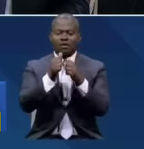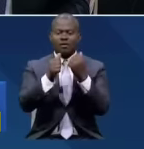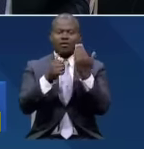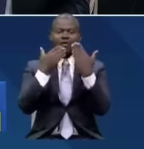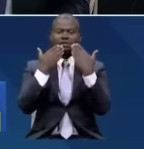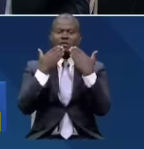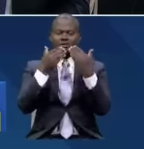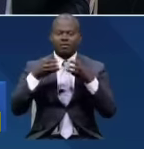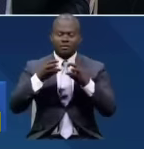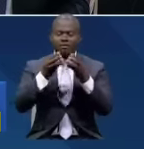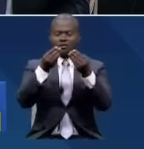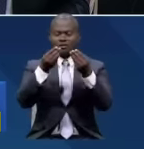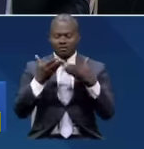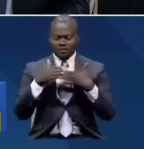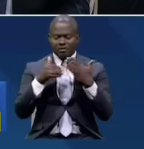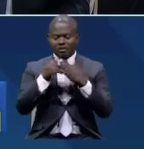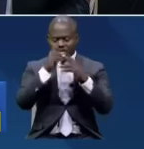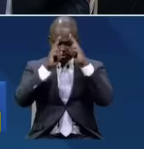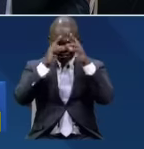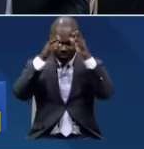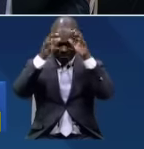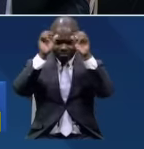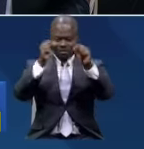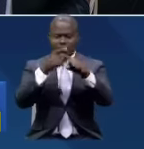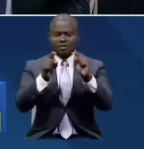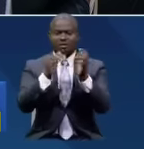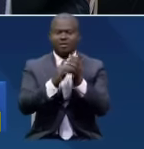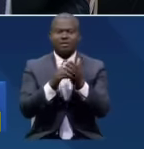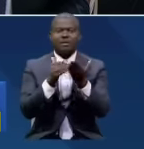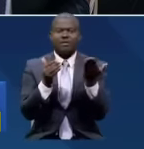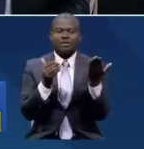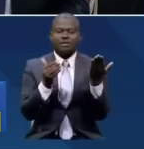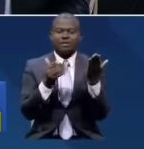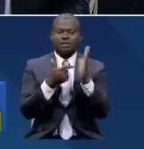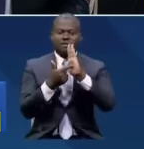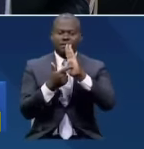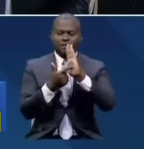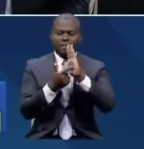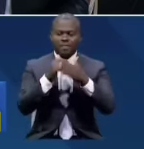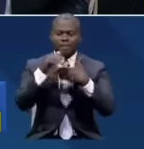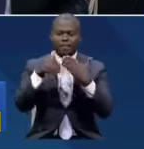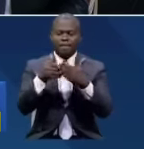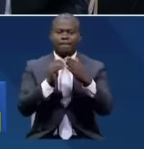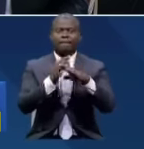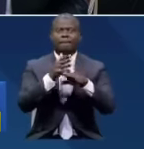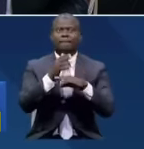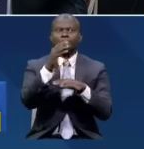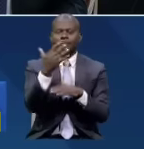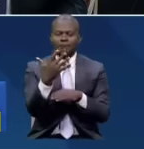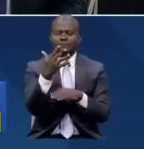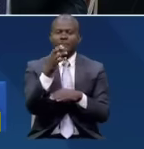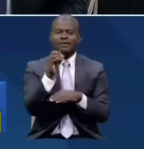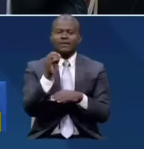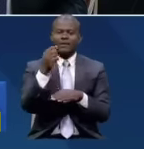Perezida wa Repubulika, aho tuzashyira umusaruro w'amata ugera kuri litiro 500 kuri buri munsi, aborozi